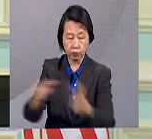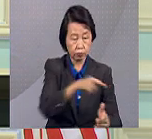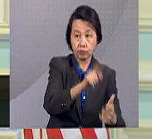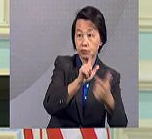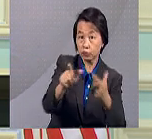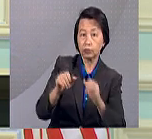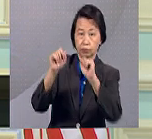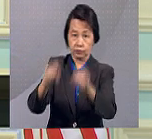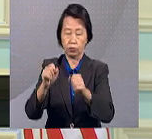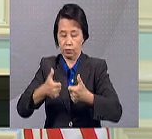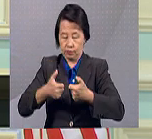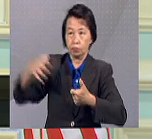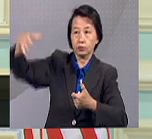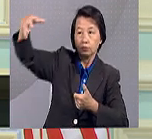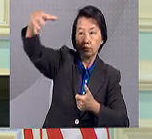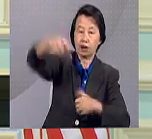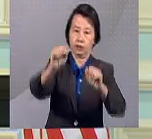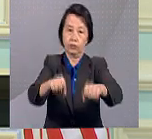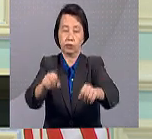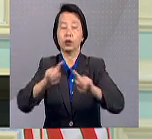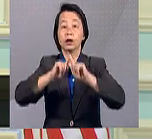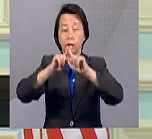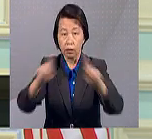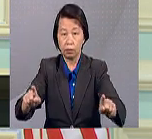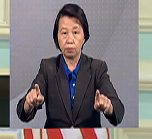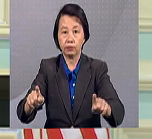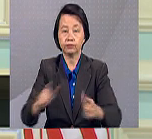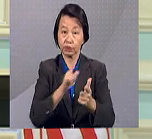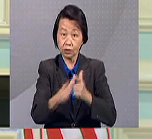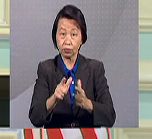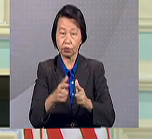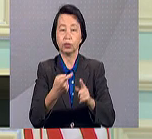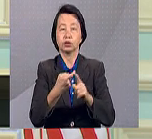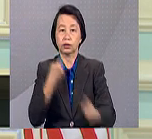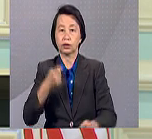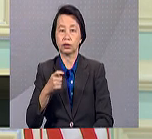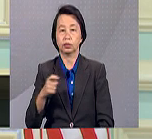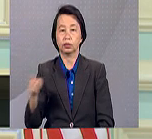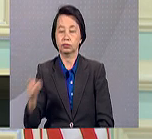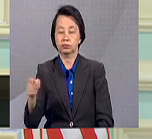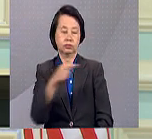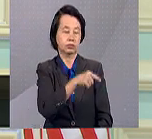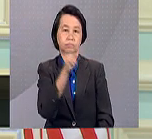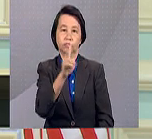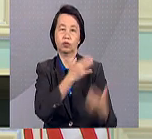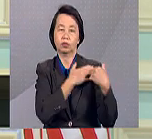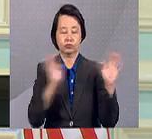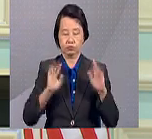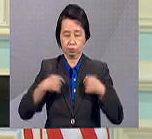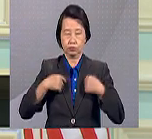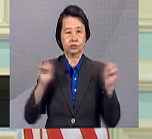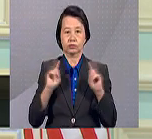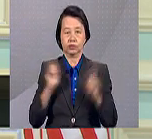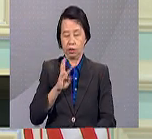maka mereka boleh menerbangkan drone. Tapi kelulusan adalah mereka, bukan di